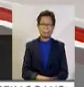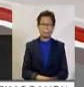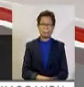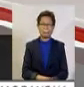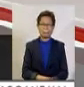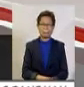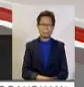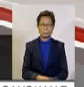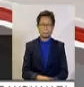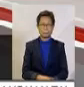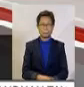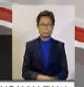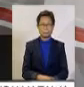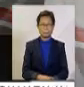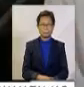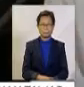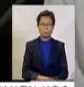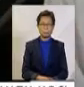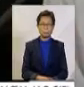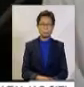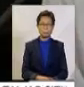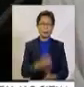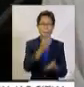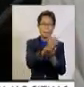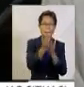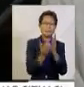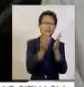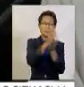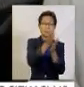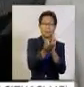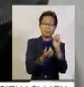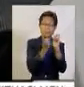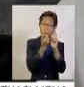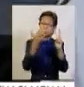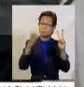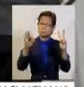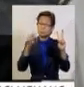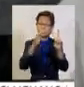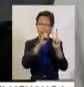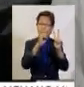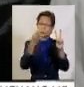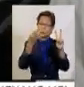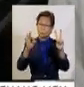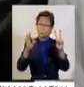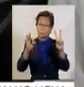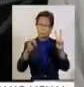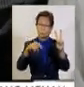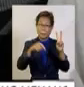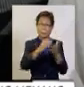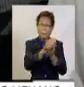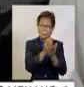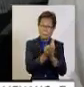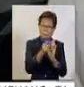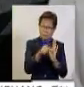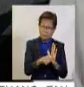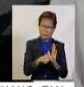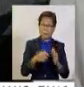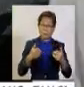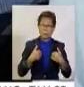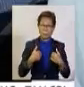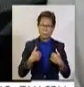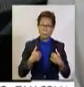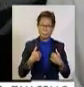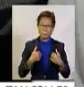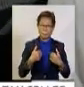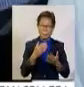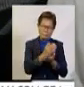Banyak yang berkata bahawa bajet bagi tahun 2019 ini adalah